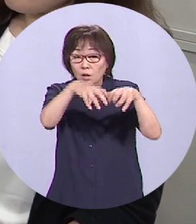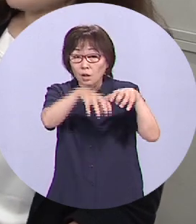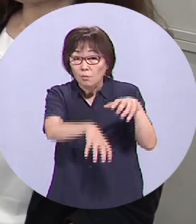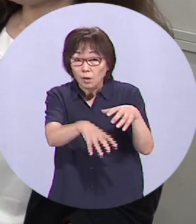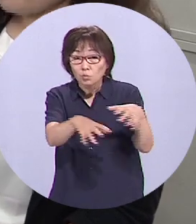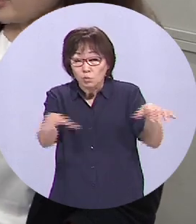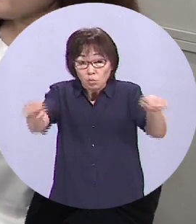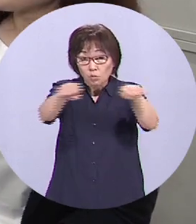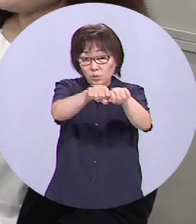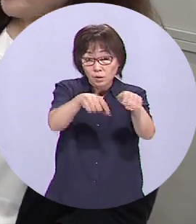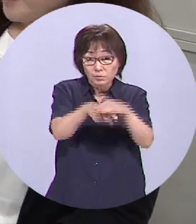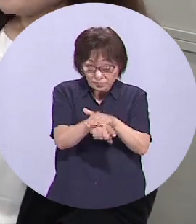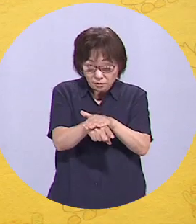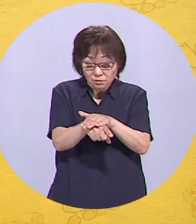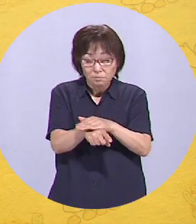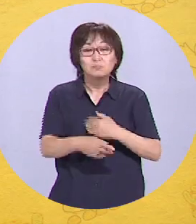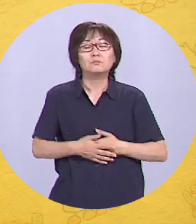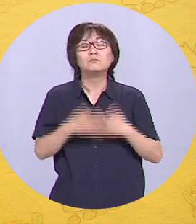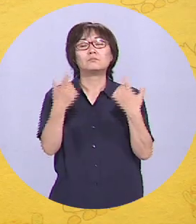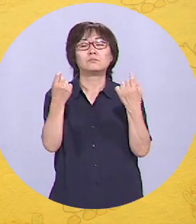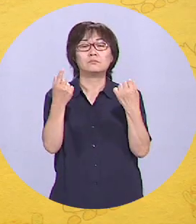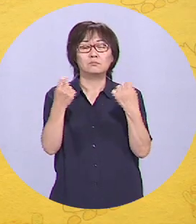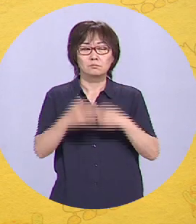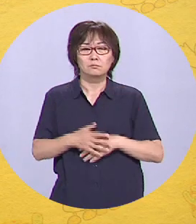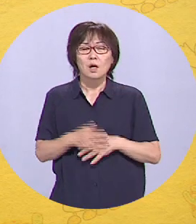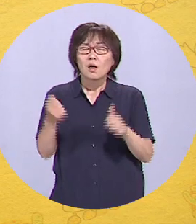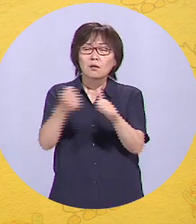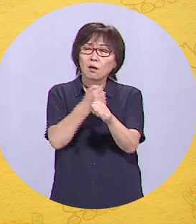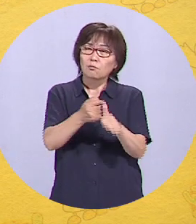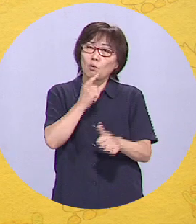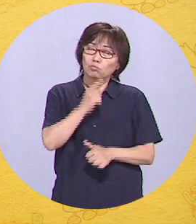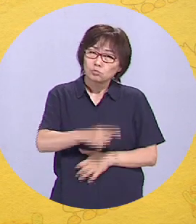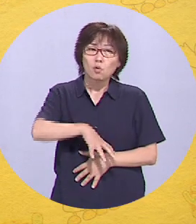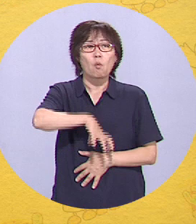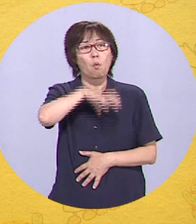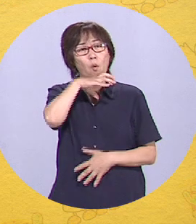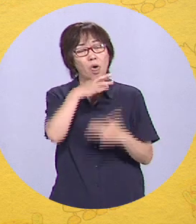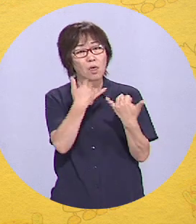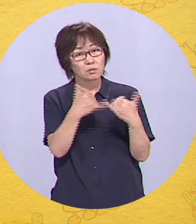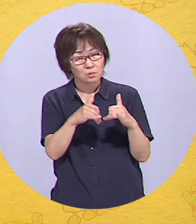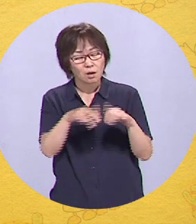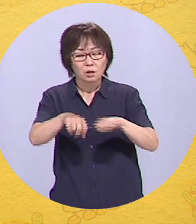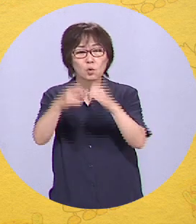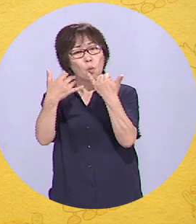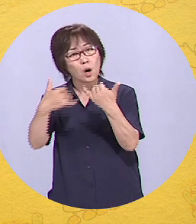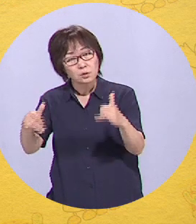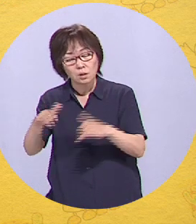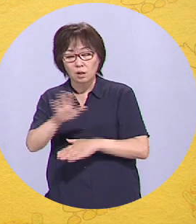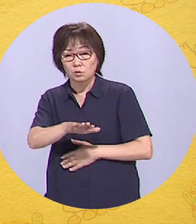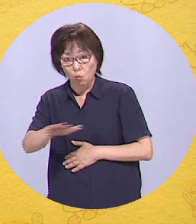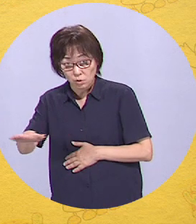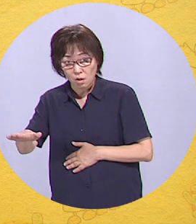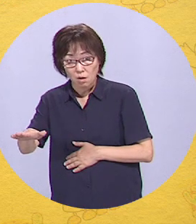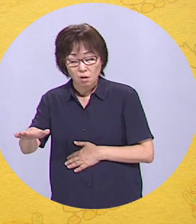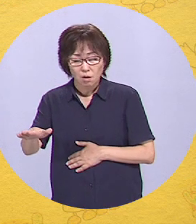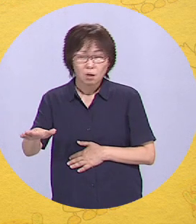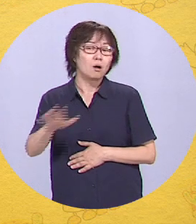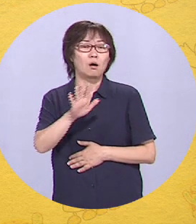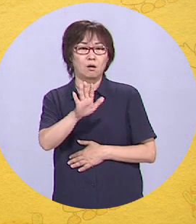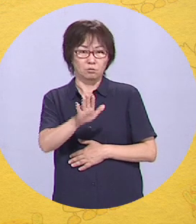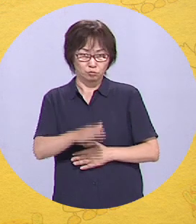れるんですね。 そうなんです、うん、虐待といっても高齢者虐待、障害者虐待、児童虐待とございます